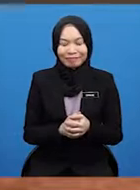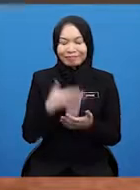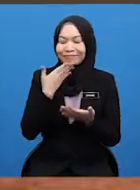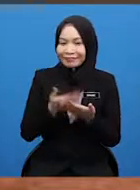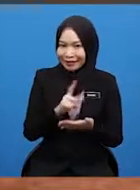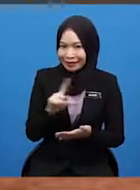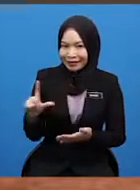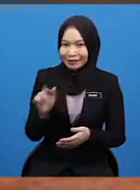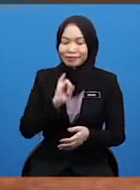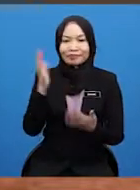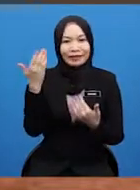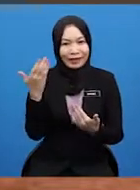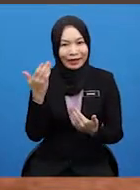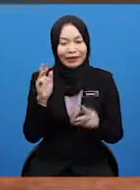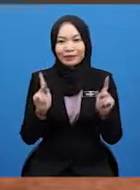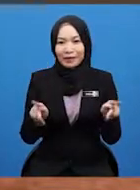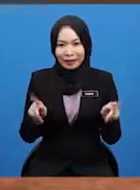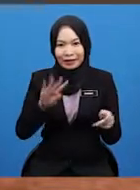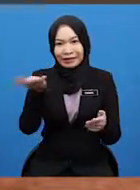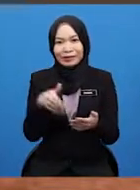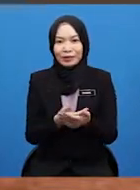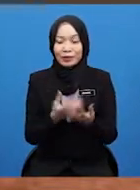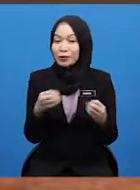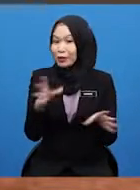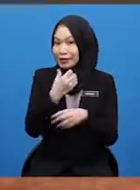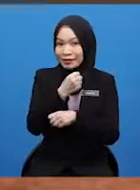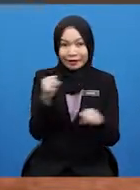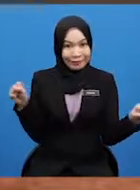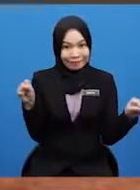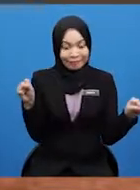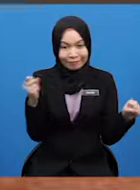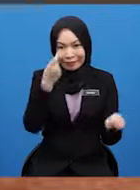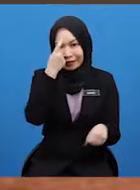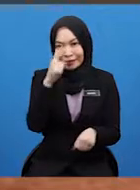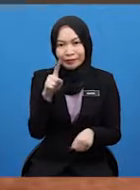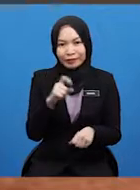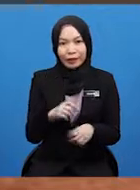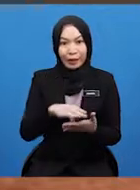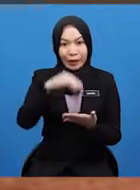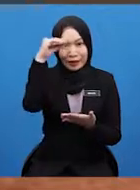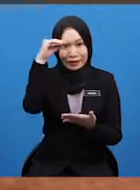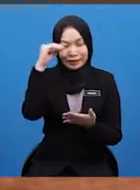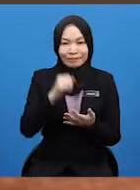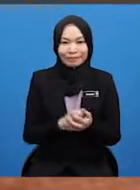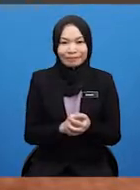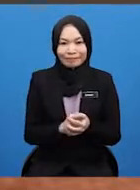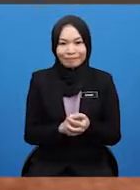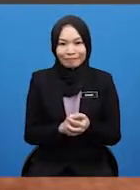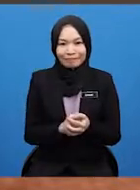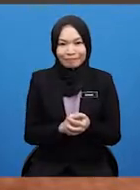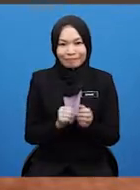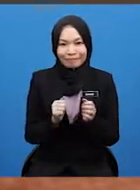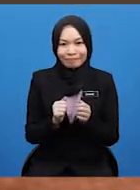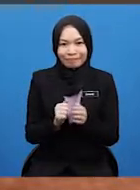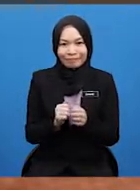Baiklah, diharapkan pelajar semua sudah bersedia dengan buku nota untuk catatan.